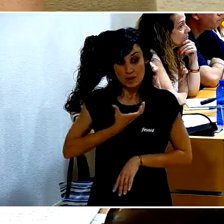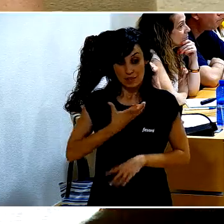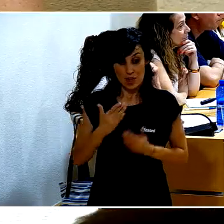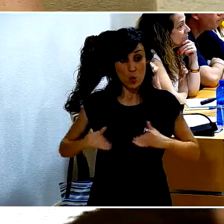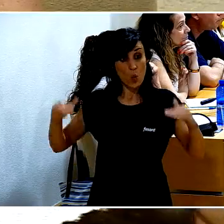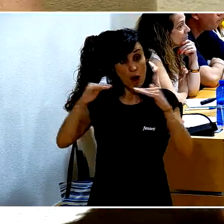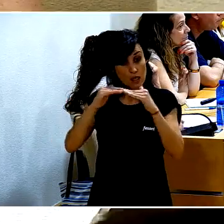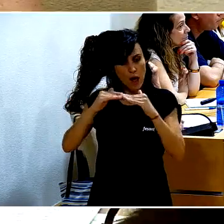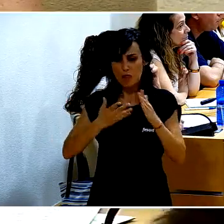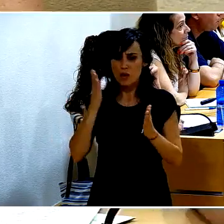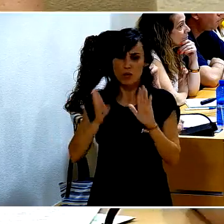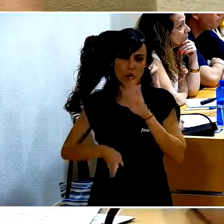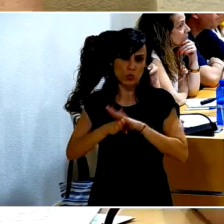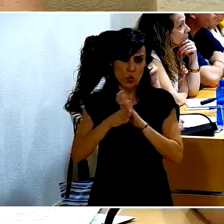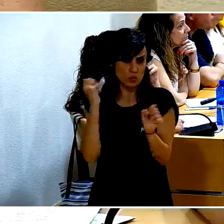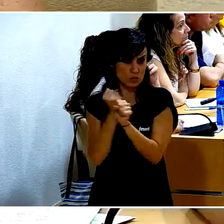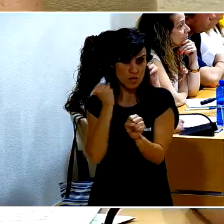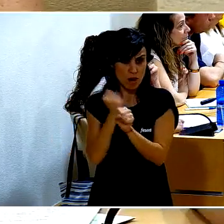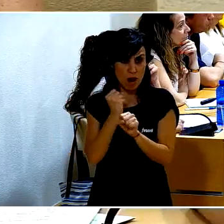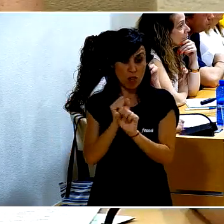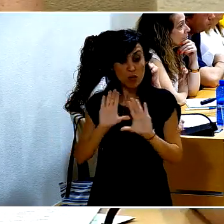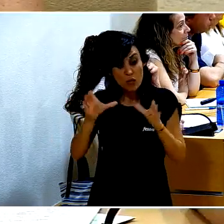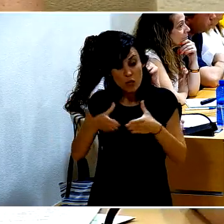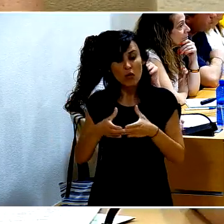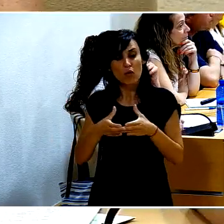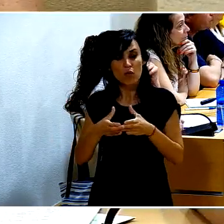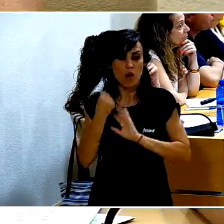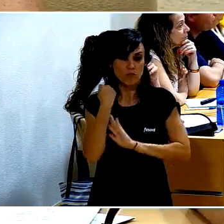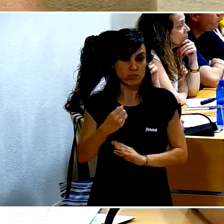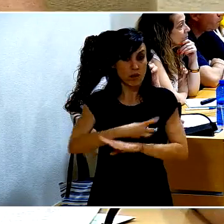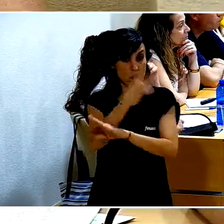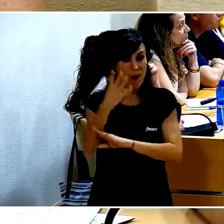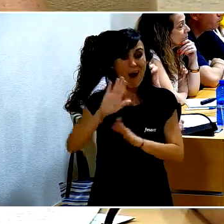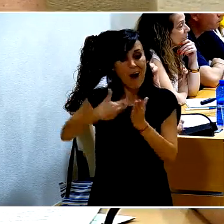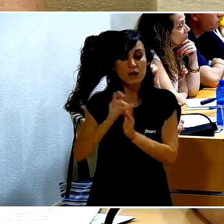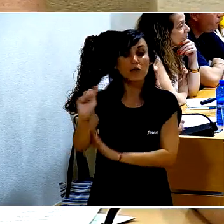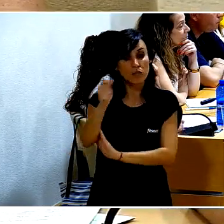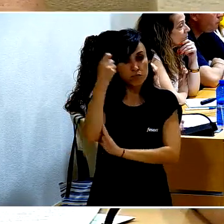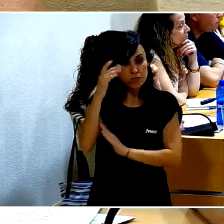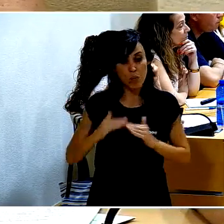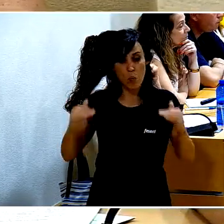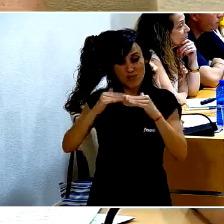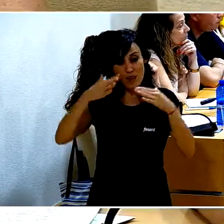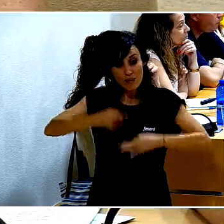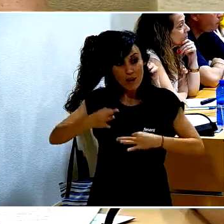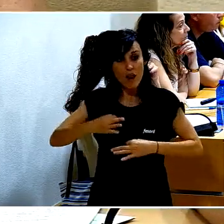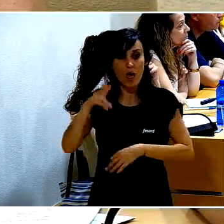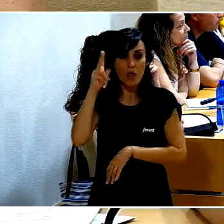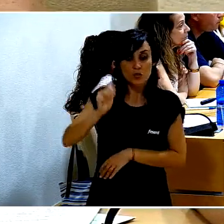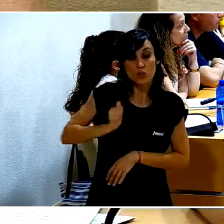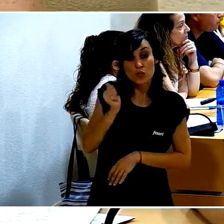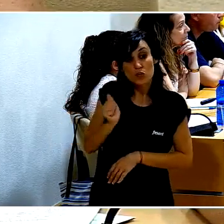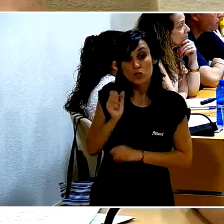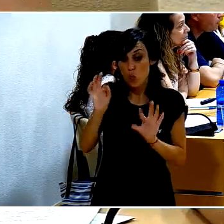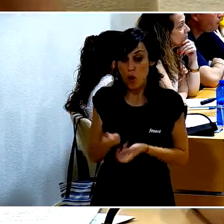no pararem de treballar pel col·lectiu LGTBI fins a aconseguir la igualtat real de drets i oportunitats que, com